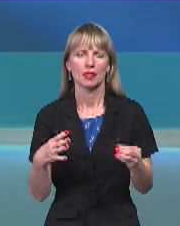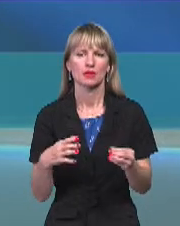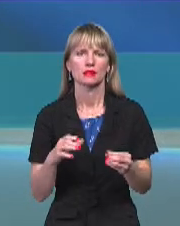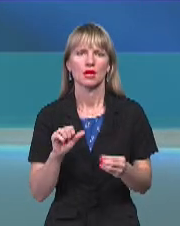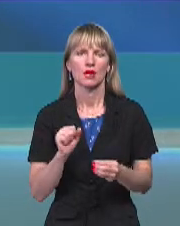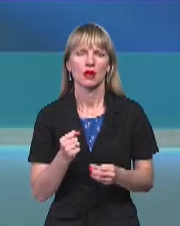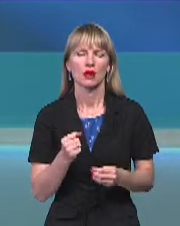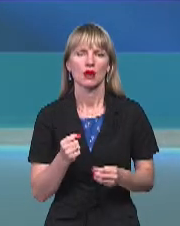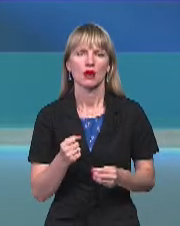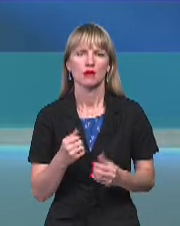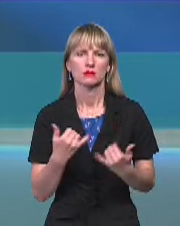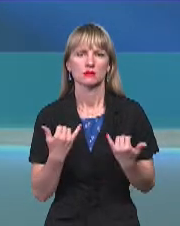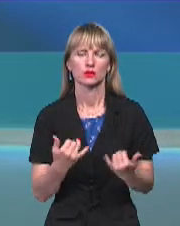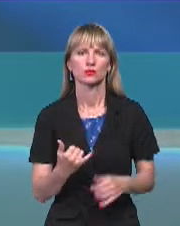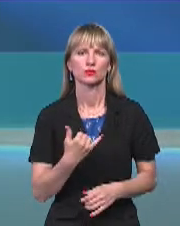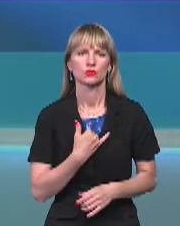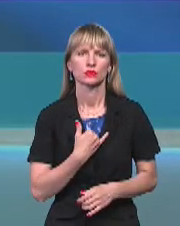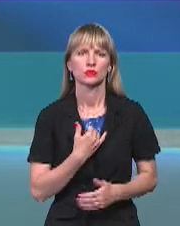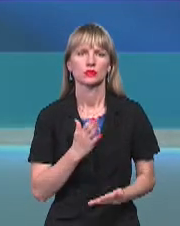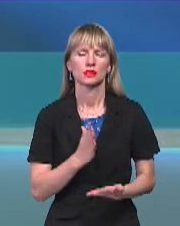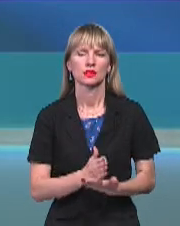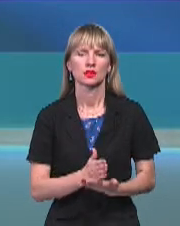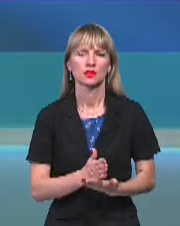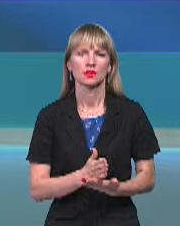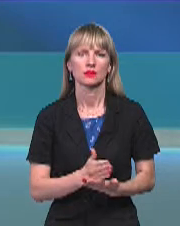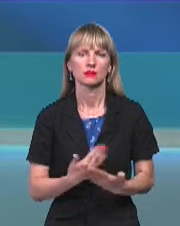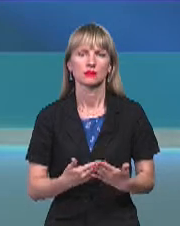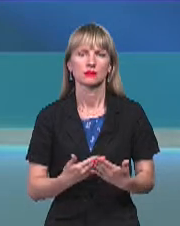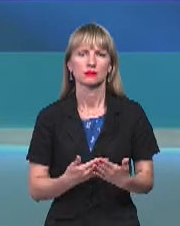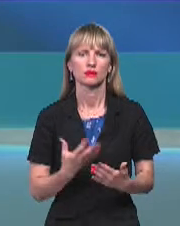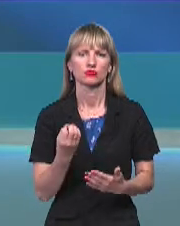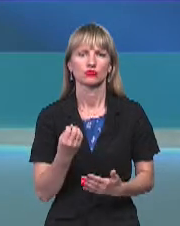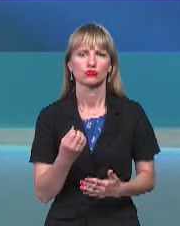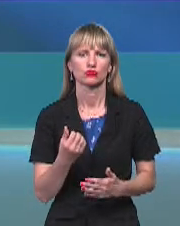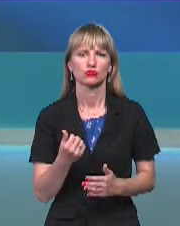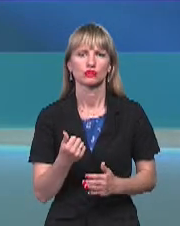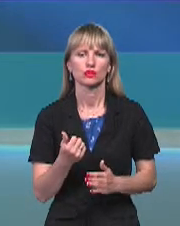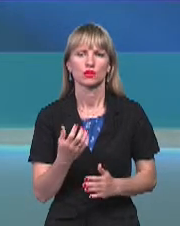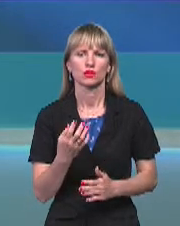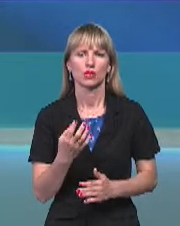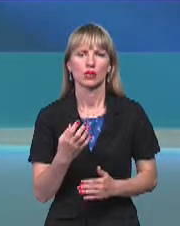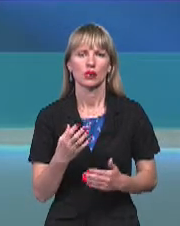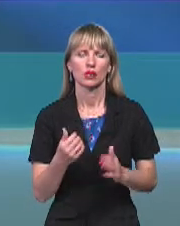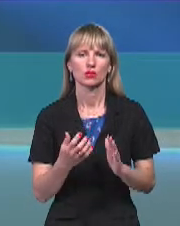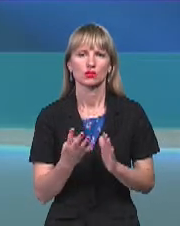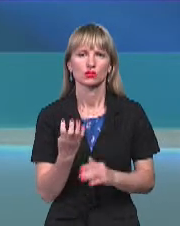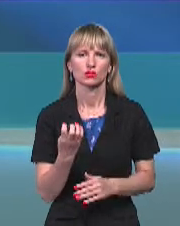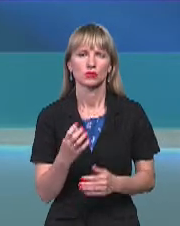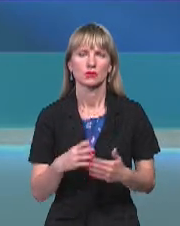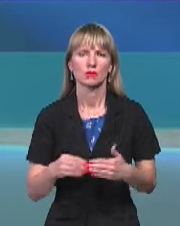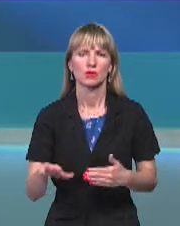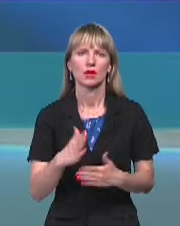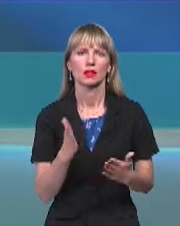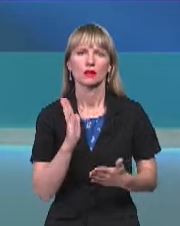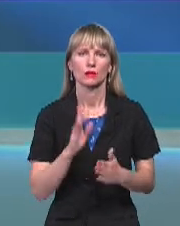а от наразі у нас є приблизно ще 400 ділянок, які ми почнемо вже ближчим